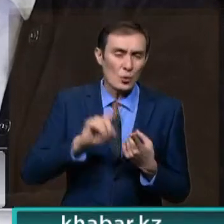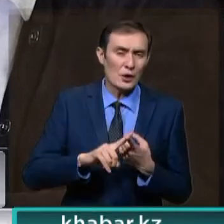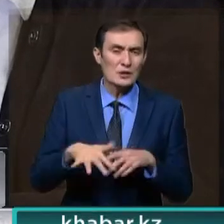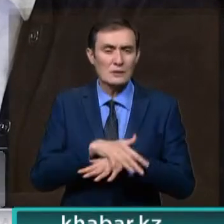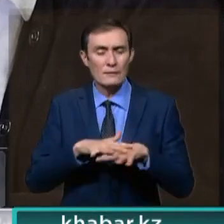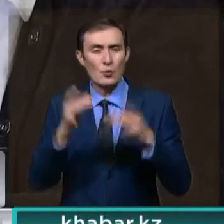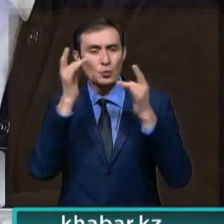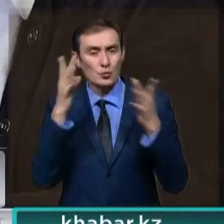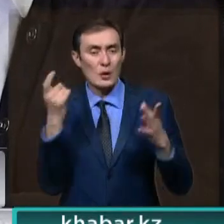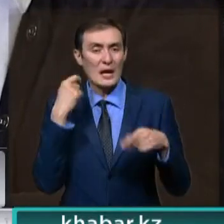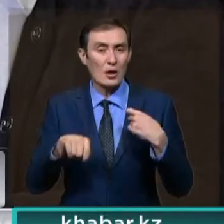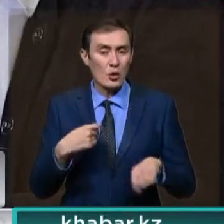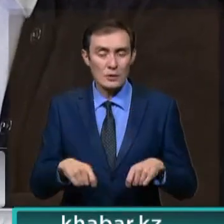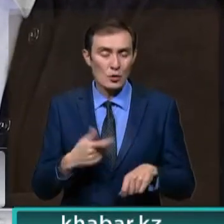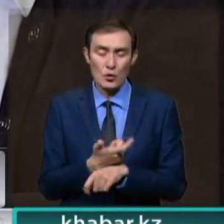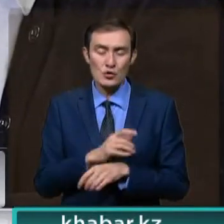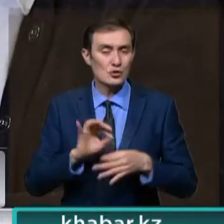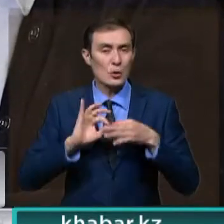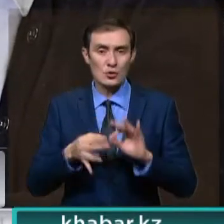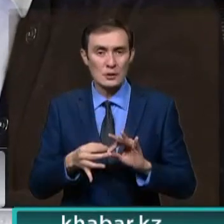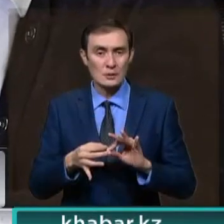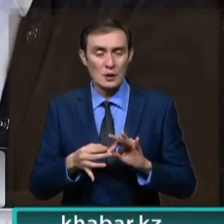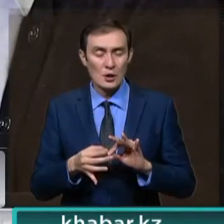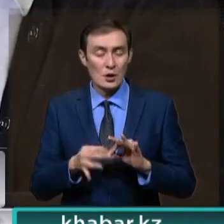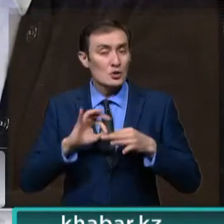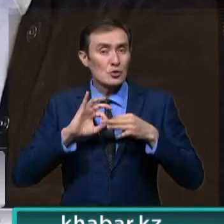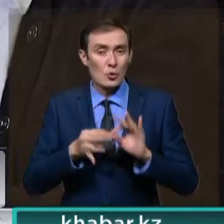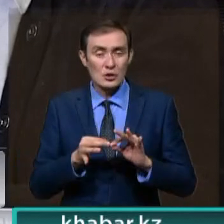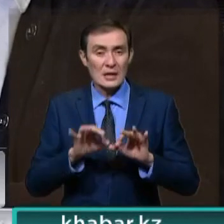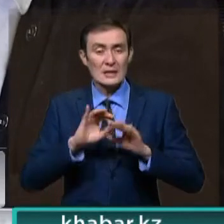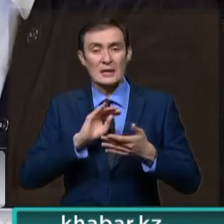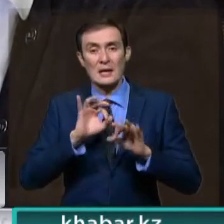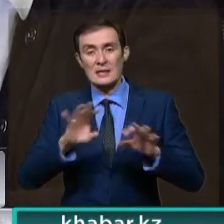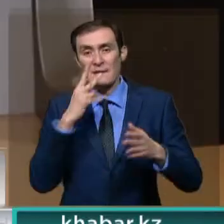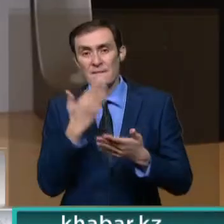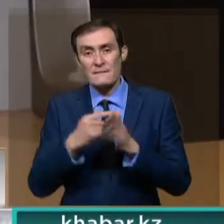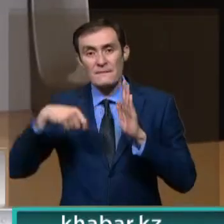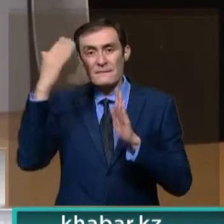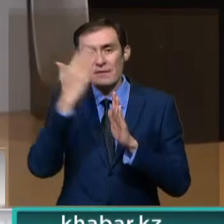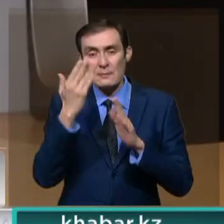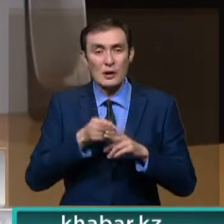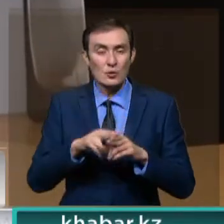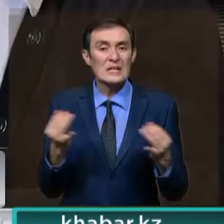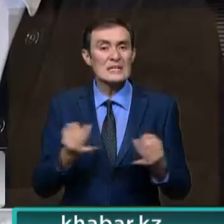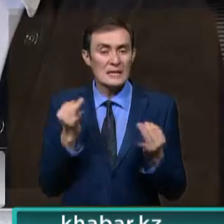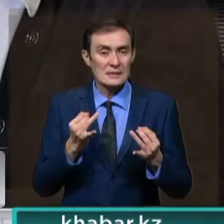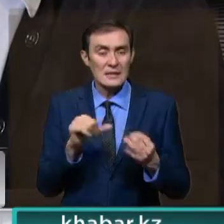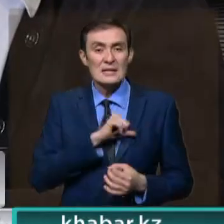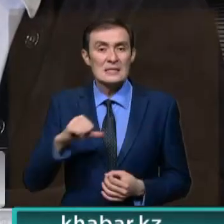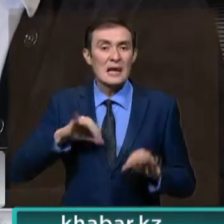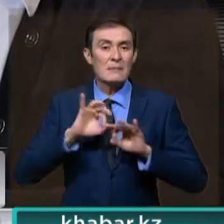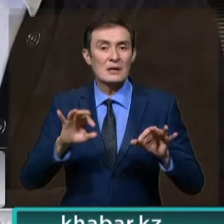социологии, культуры, экономики, очень сложно. То есть очень сложно сделать фильм, который держит. Во-первых, сам рассказчик